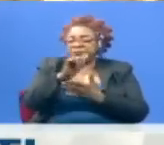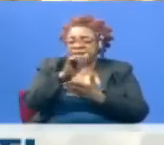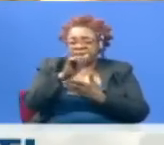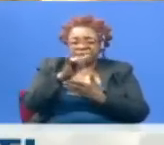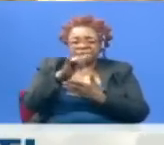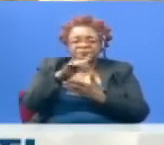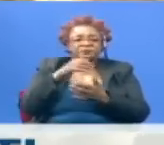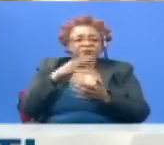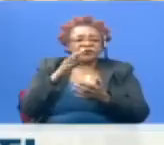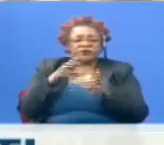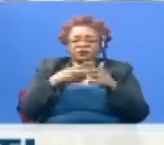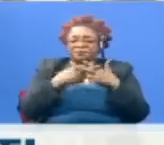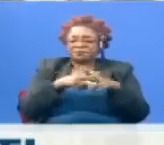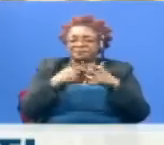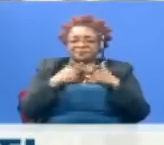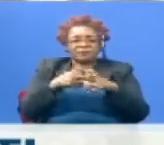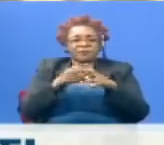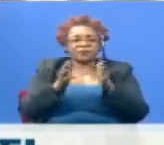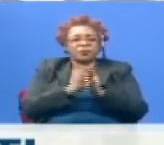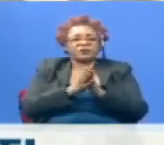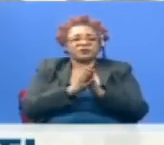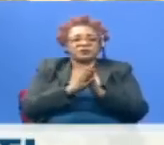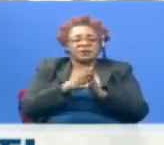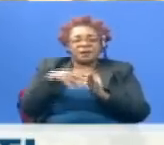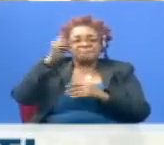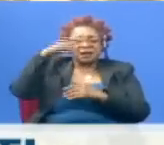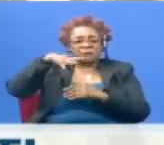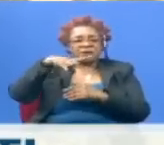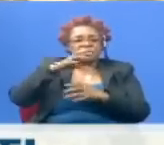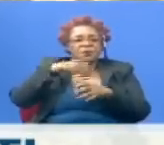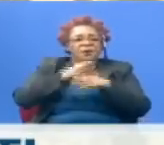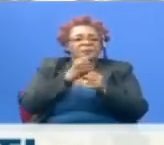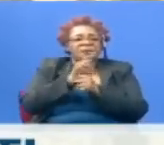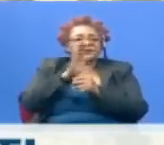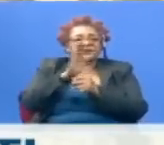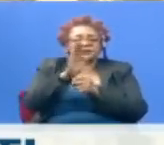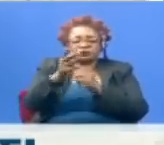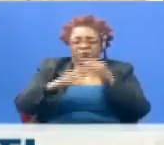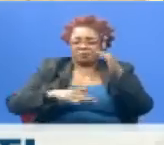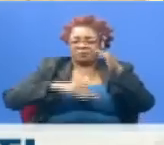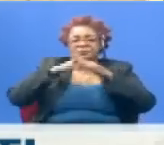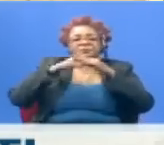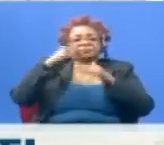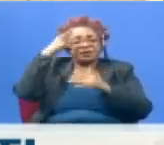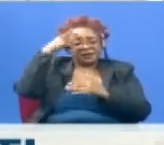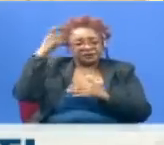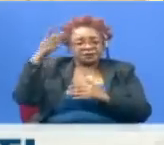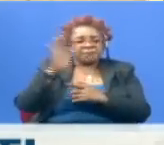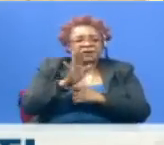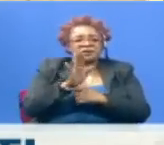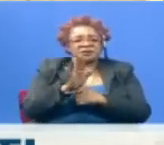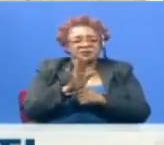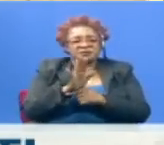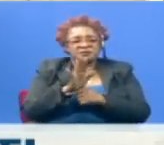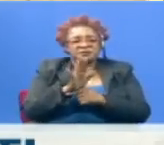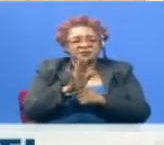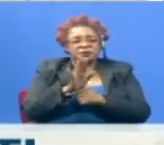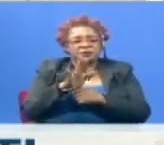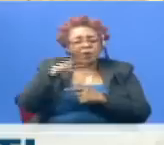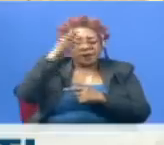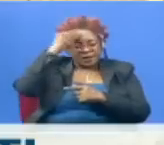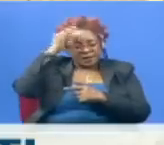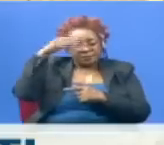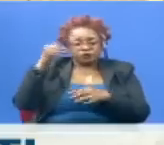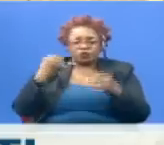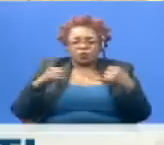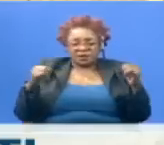wa umeme na vifaa vya umeme itamwezesha kuafikia ndoto yake. Because we learn about wires, we learn